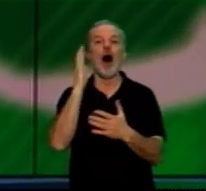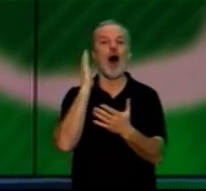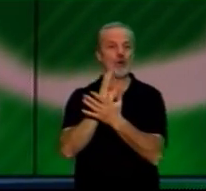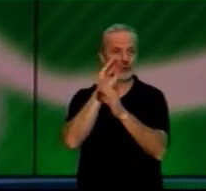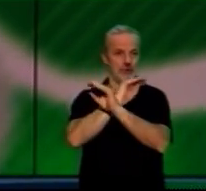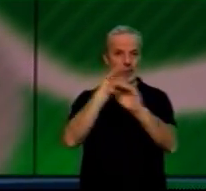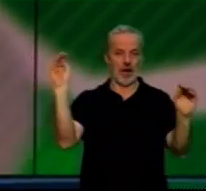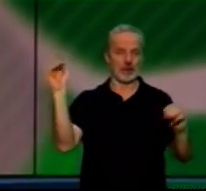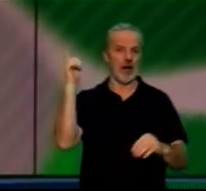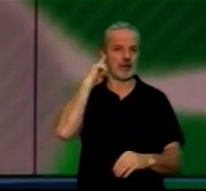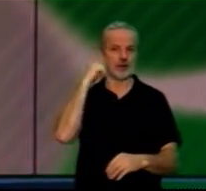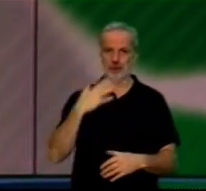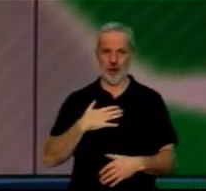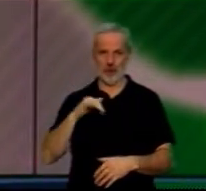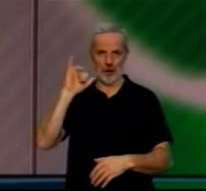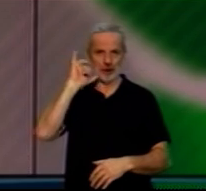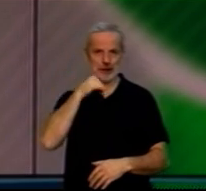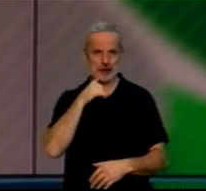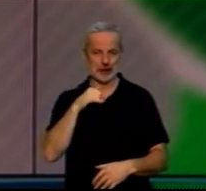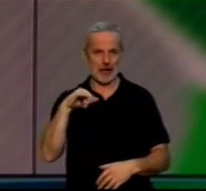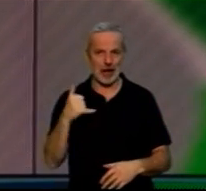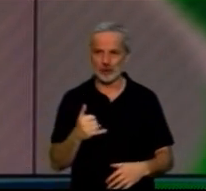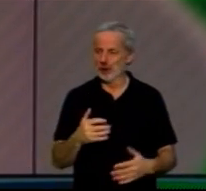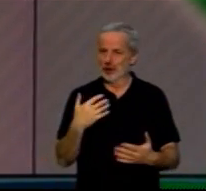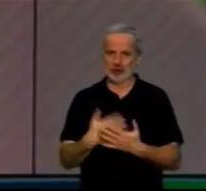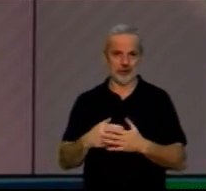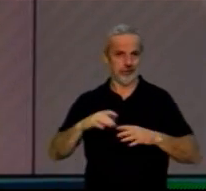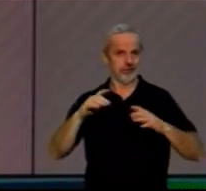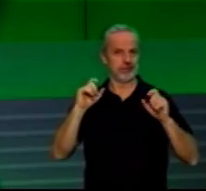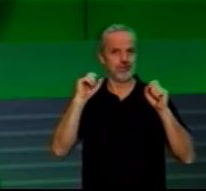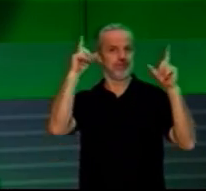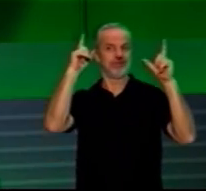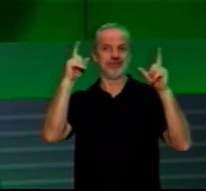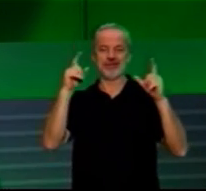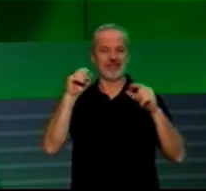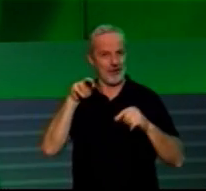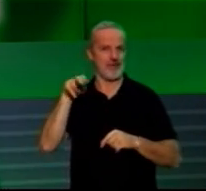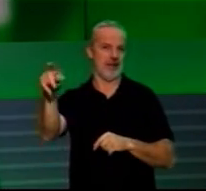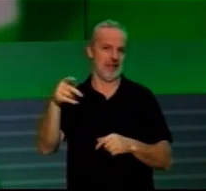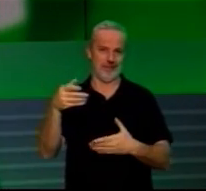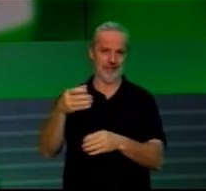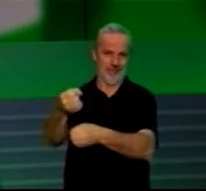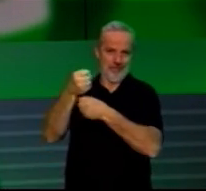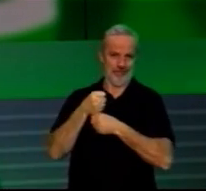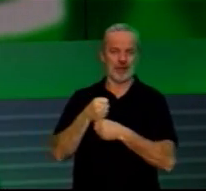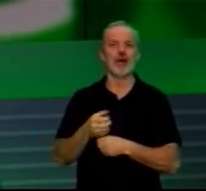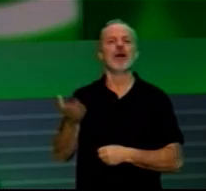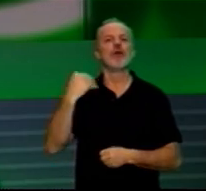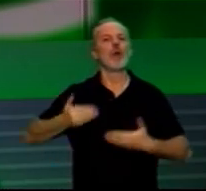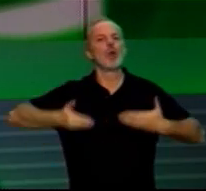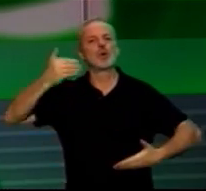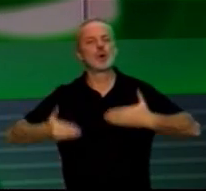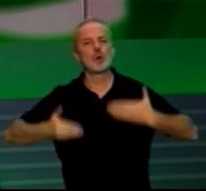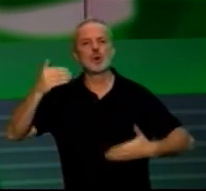tam slyším Jiří Janoše, jak jsem se rozzářil a že jsem si pro cenu. Navíc jste si šel pro cenu při zasedání evropských olympijských výborů, kde